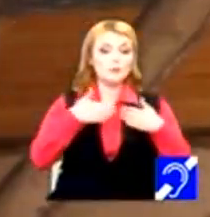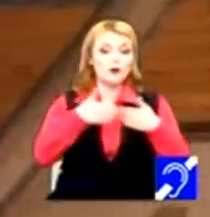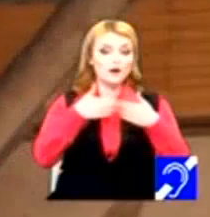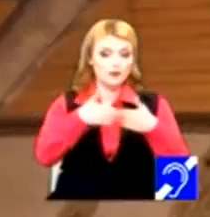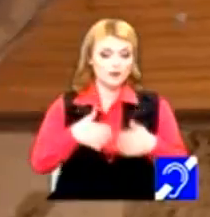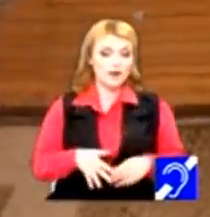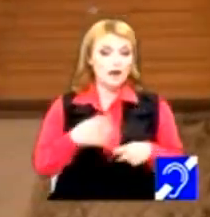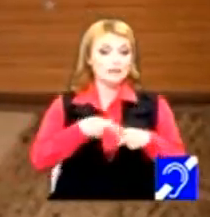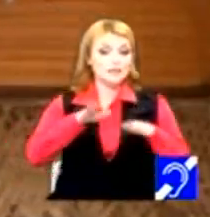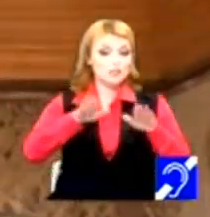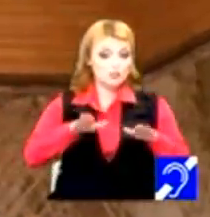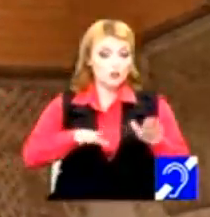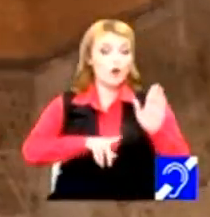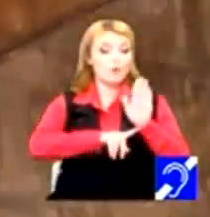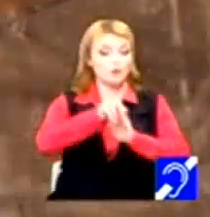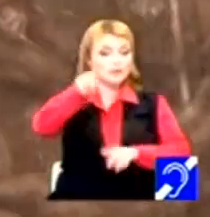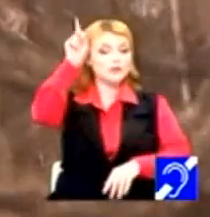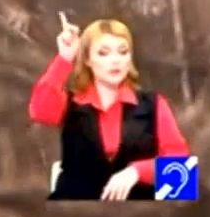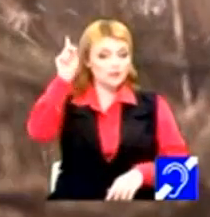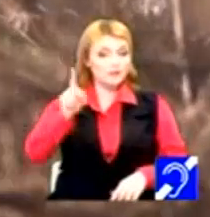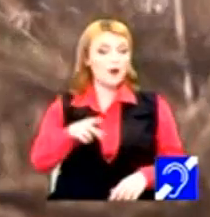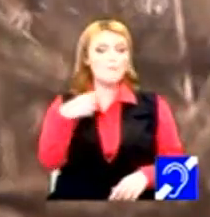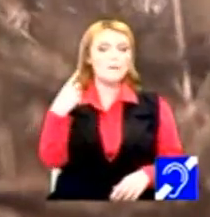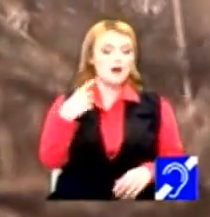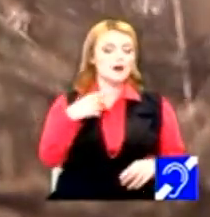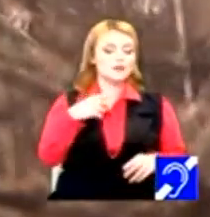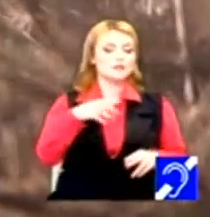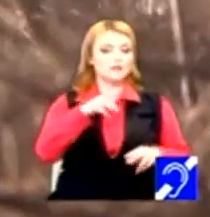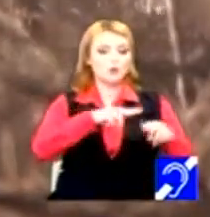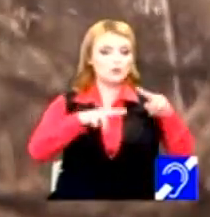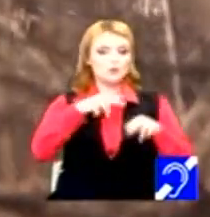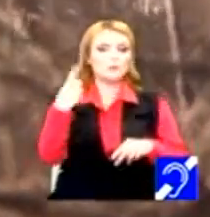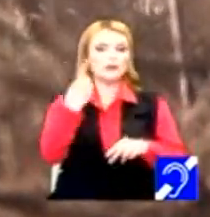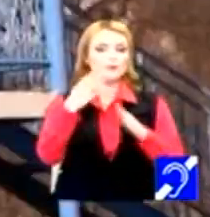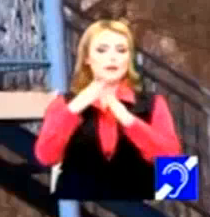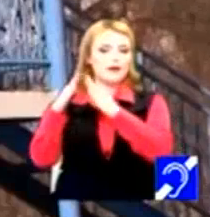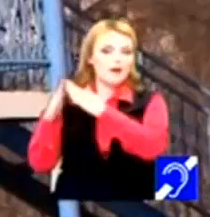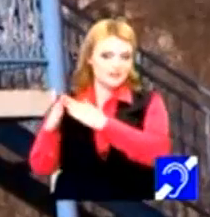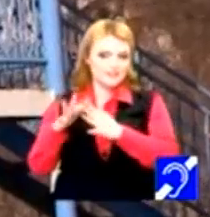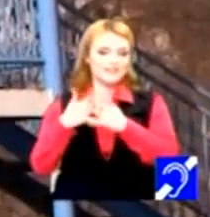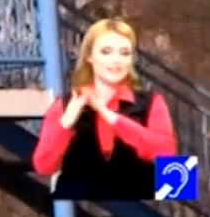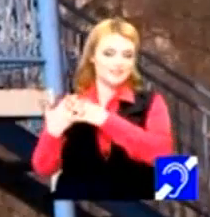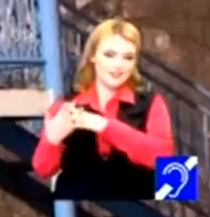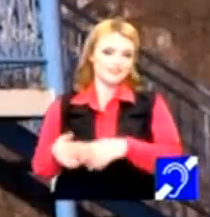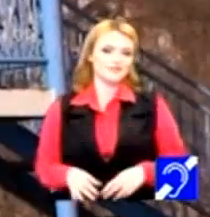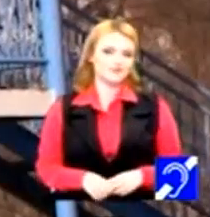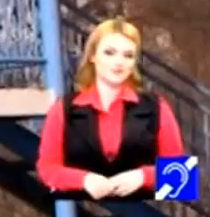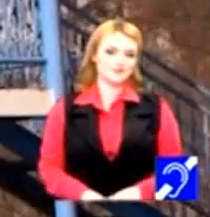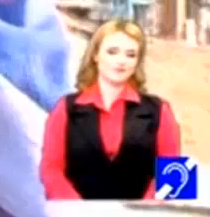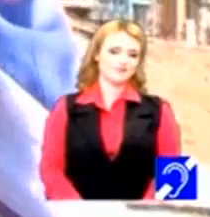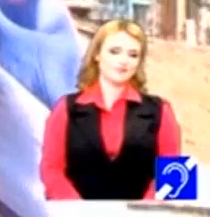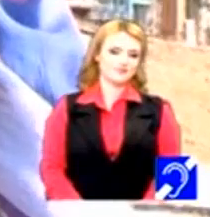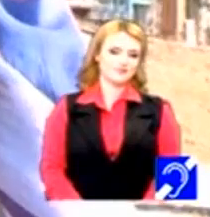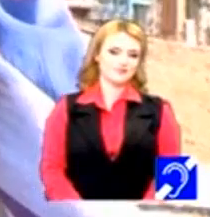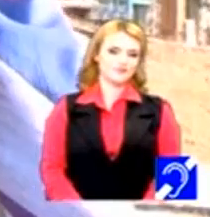Din acest loc a pornit cândva construcția primelor case din sat, iar unde se afla acum biserica era odinioară centrul